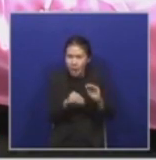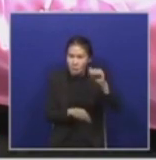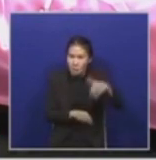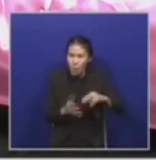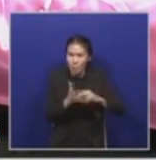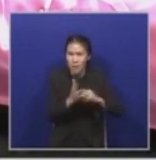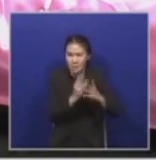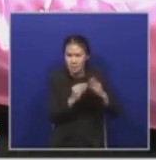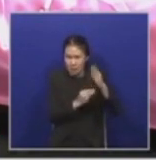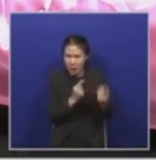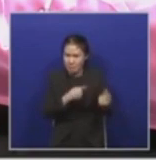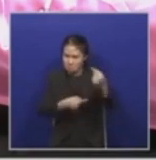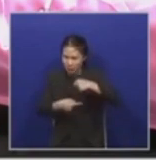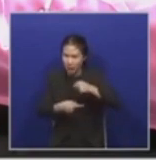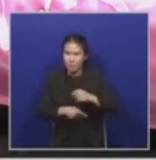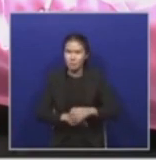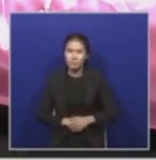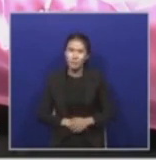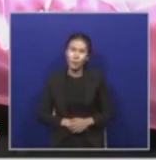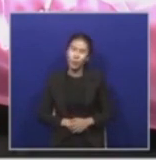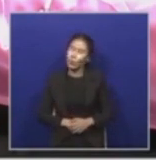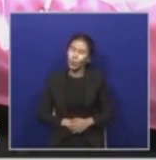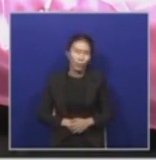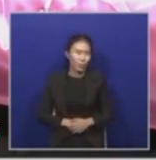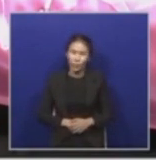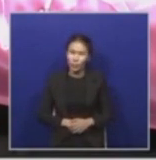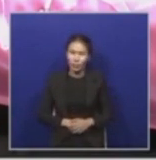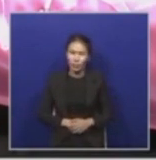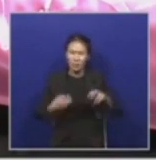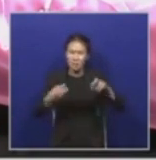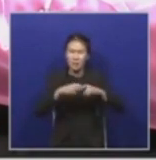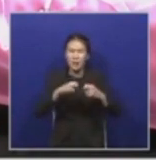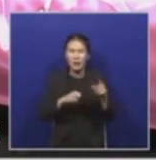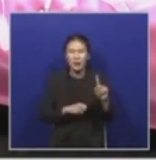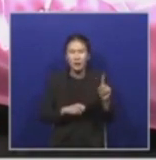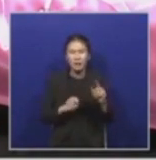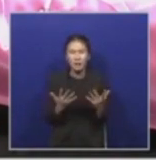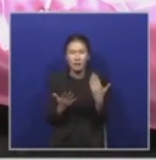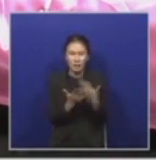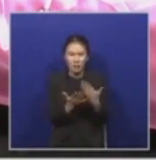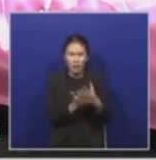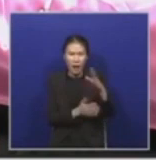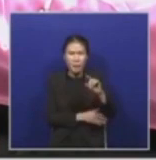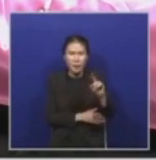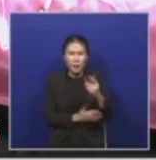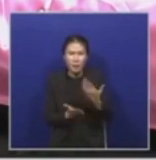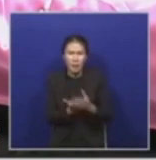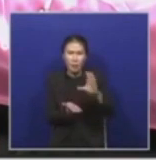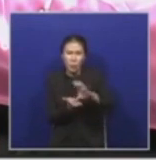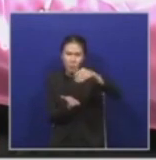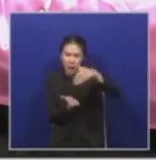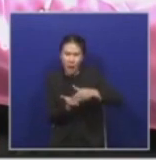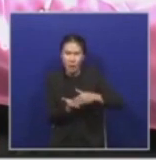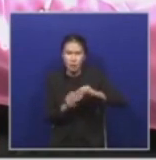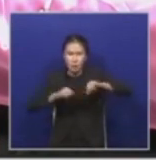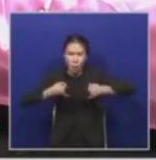น้าอีกเนี่ยท่านประธานครับแล้วเกิดอะไรขึ้นครับเนี่ยเอาเงินไปให้ท่านนายก 80,000 กว่าล้านบาท